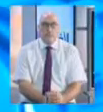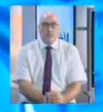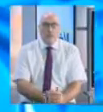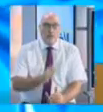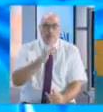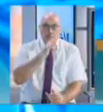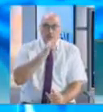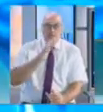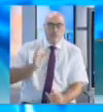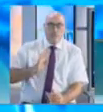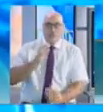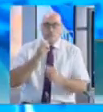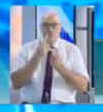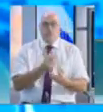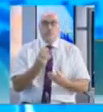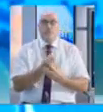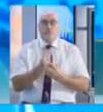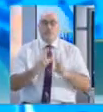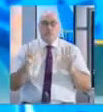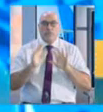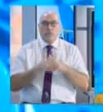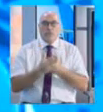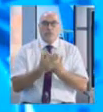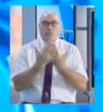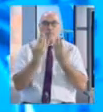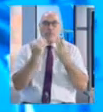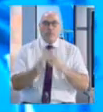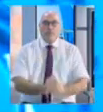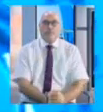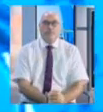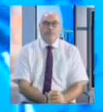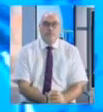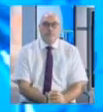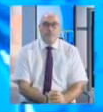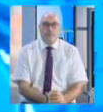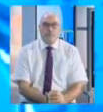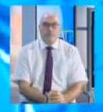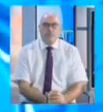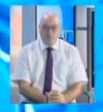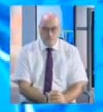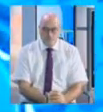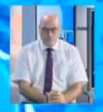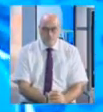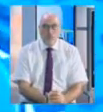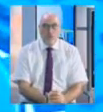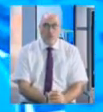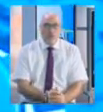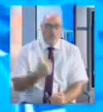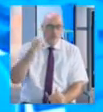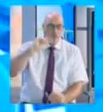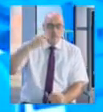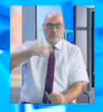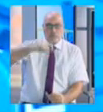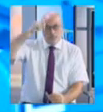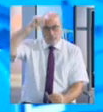7 صباحا بتوقيت الجزائر. مشاهدينا الكرام، اهلا بكم في هذا الموعد الاخباري. في المستهل تلقى أمس